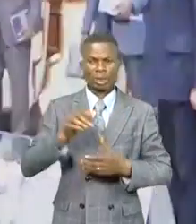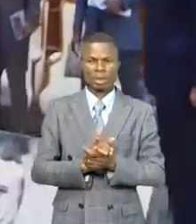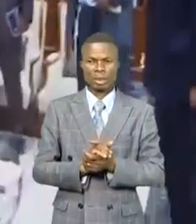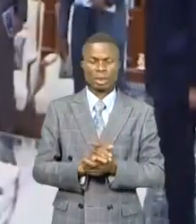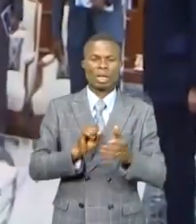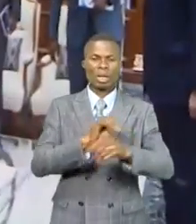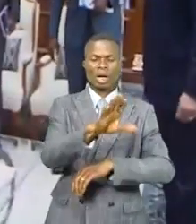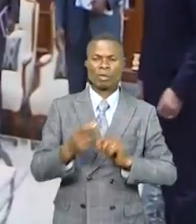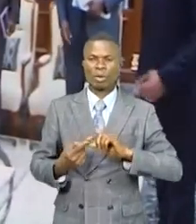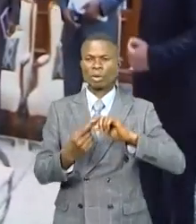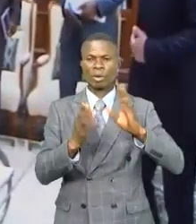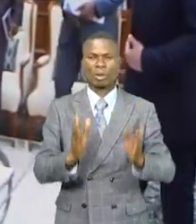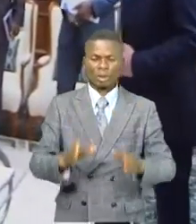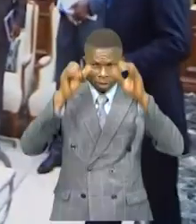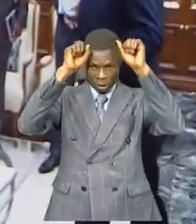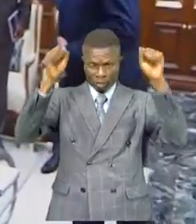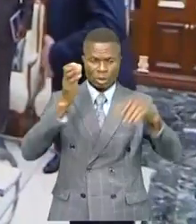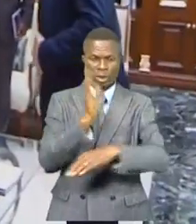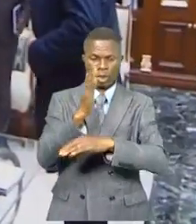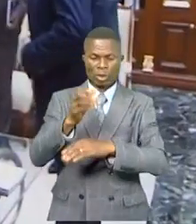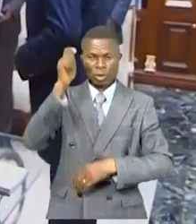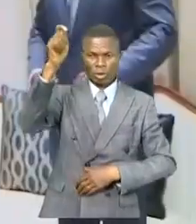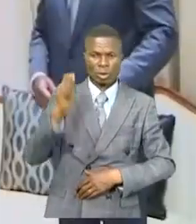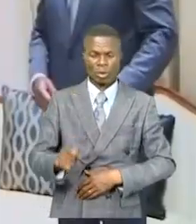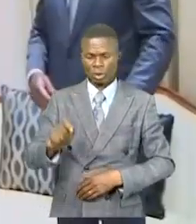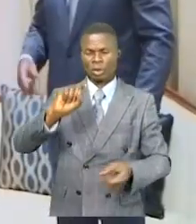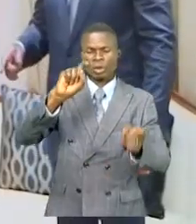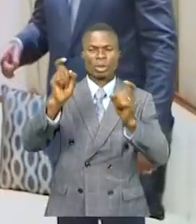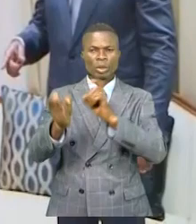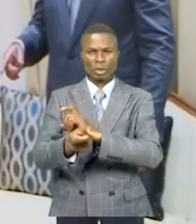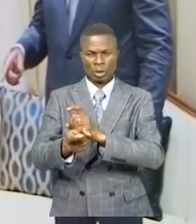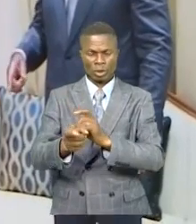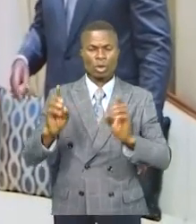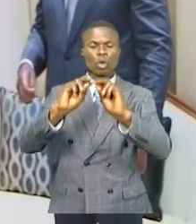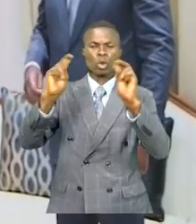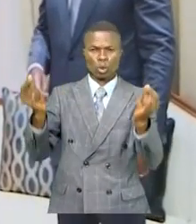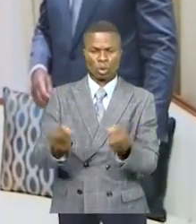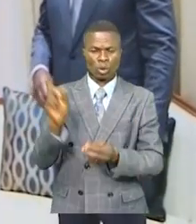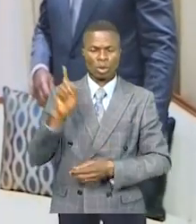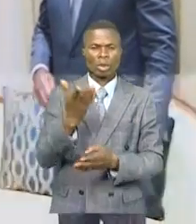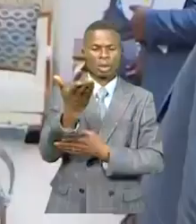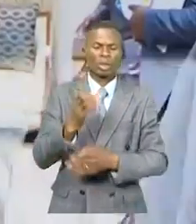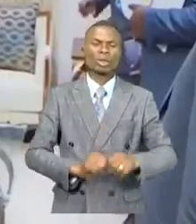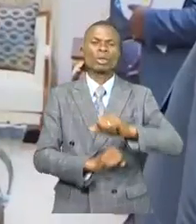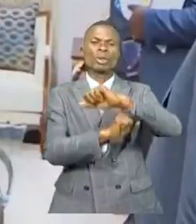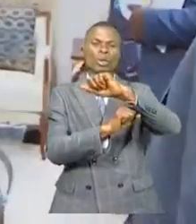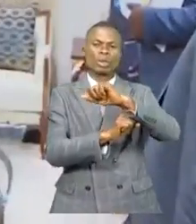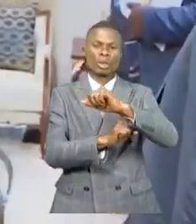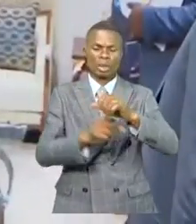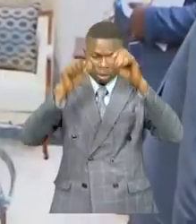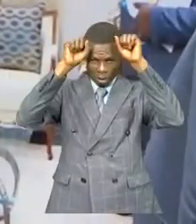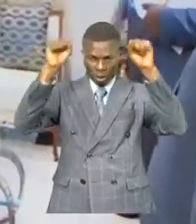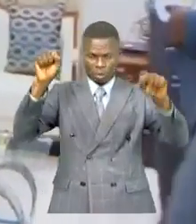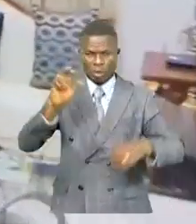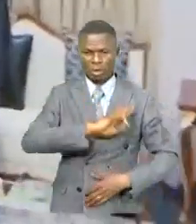envoyé spécial du président du Conseil militaire de transition. Cette délégation est venue solliciter l'appui du président de